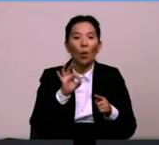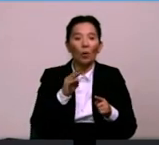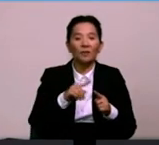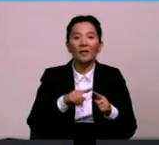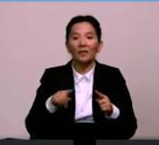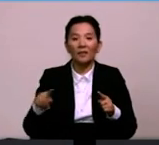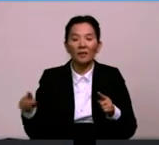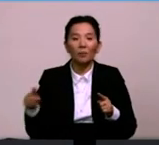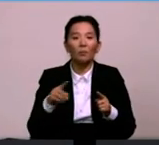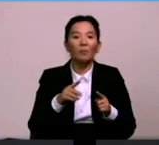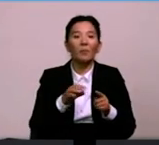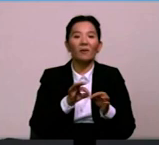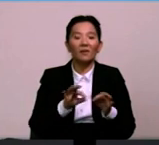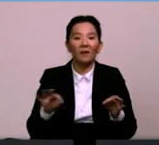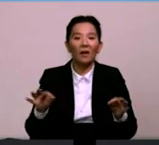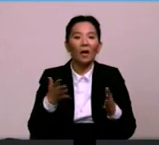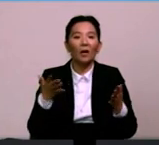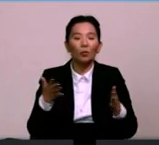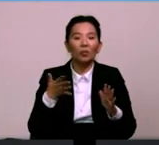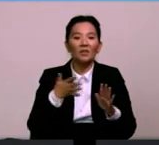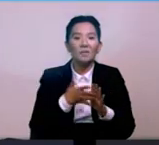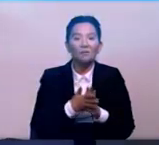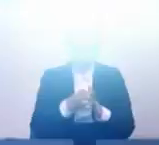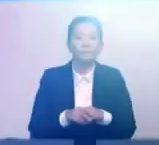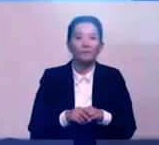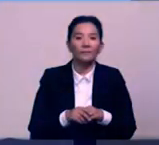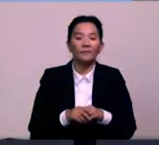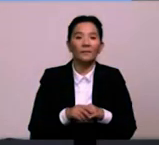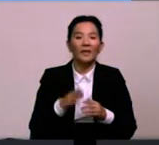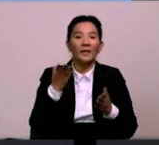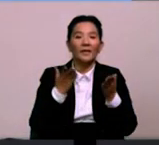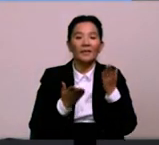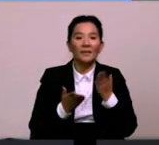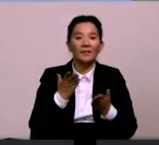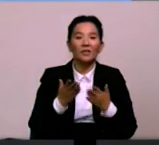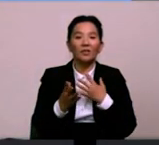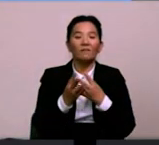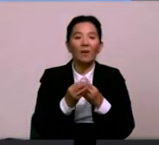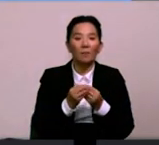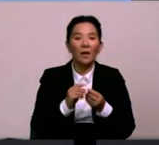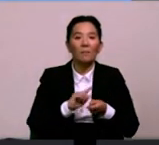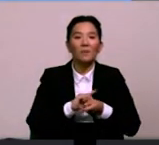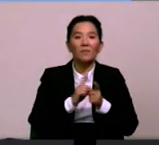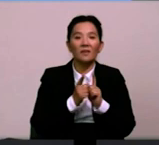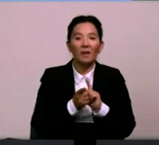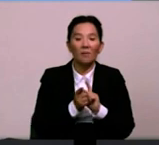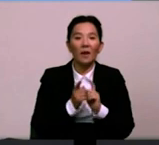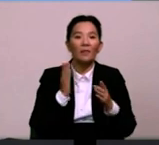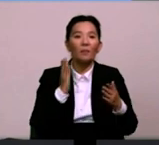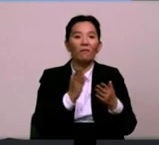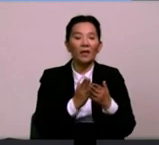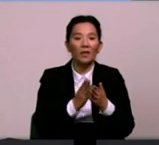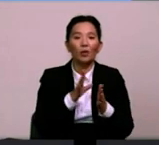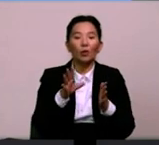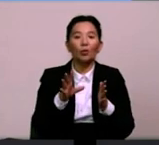от длины проводника, на который действует магнитное поле. Если же мы с вами поменяем направление